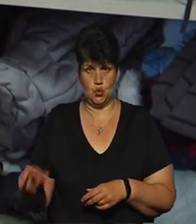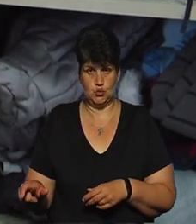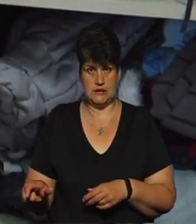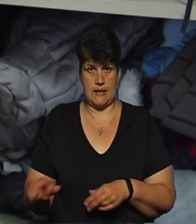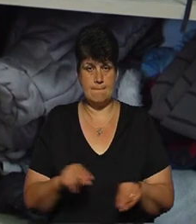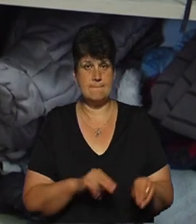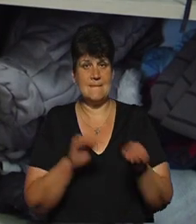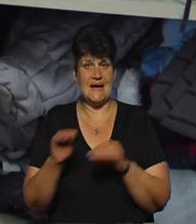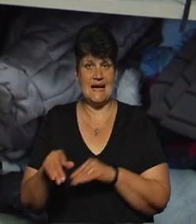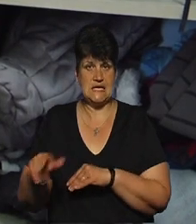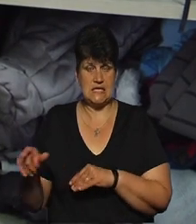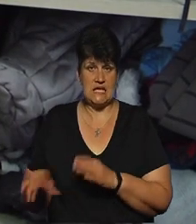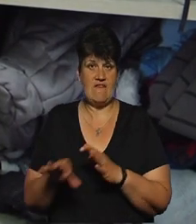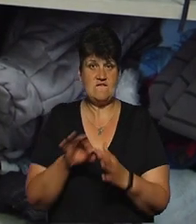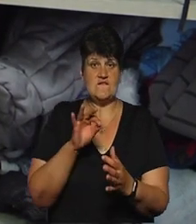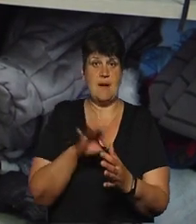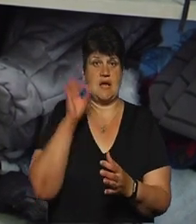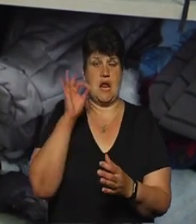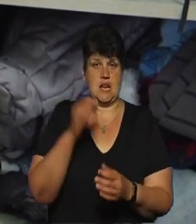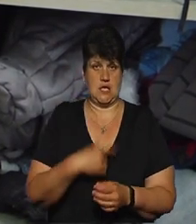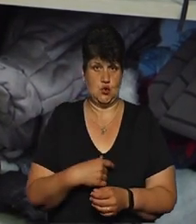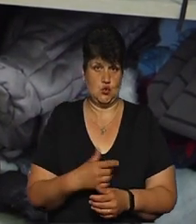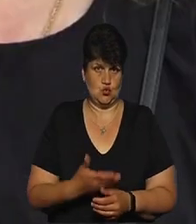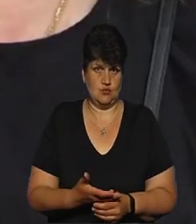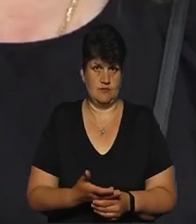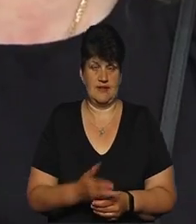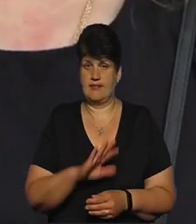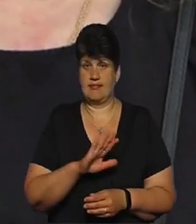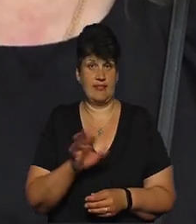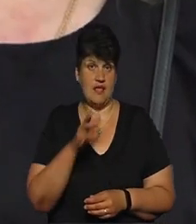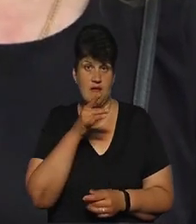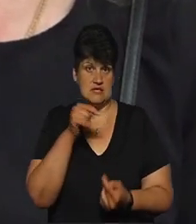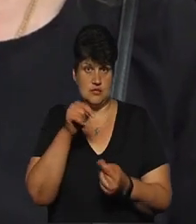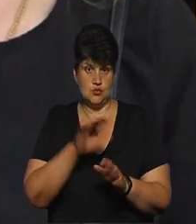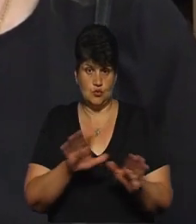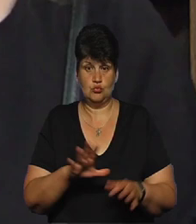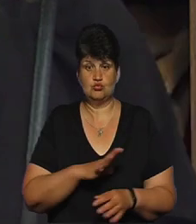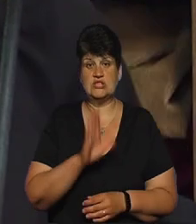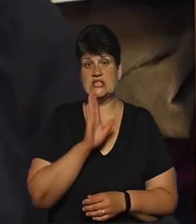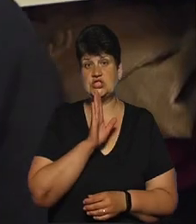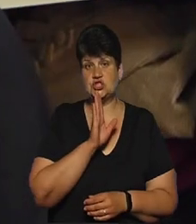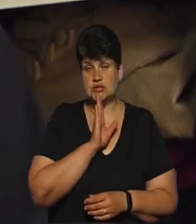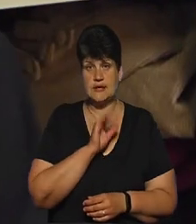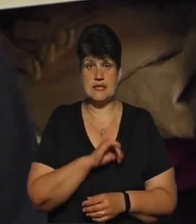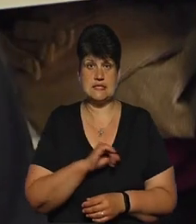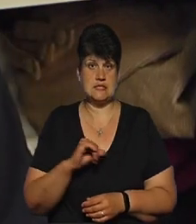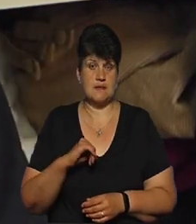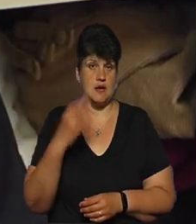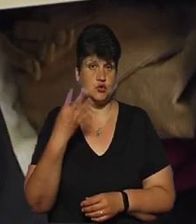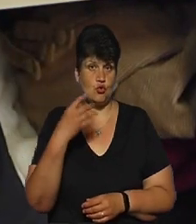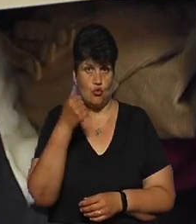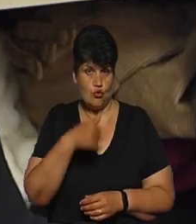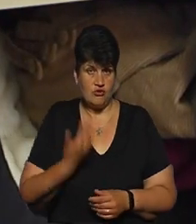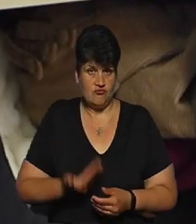переселенці, які собі вибирали речі. Не сезонні навіть. А була жінка, сама вона 40 років живе в